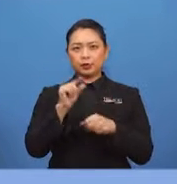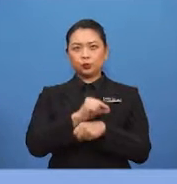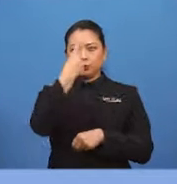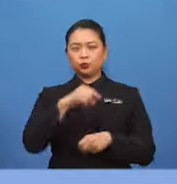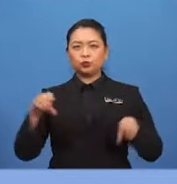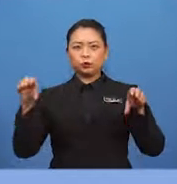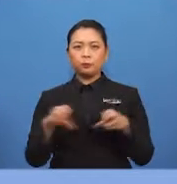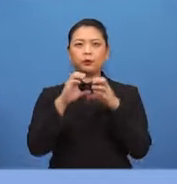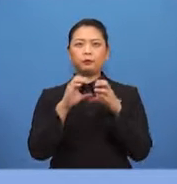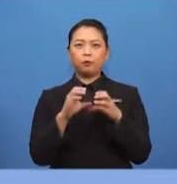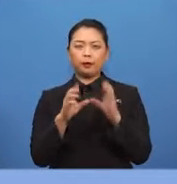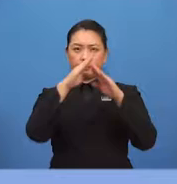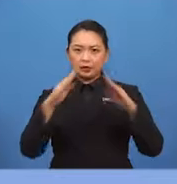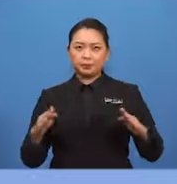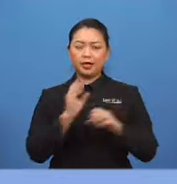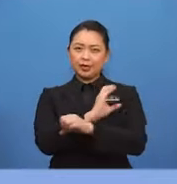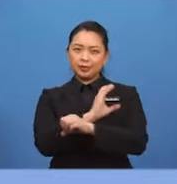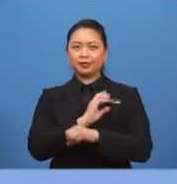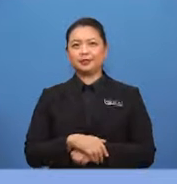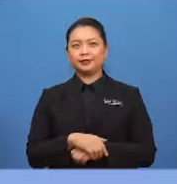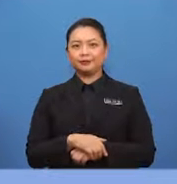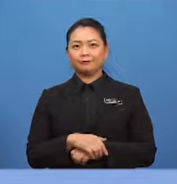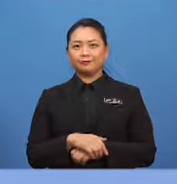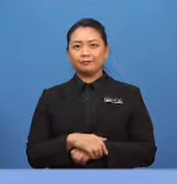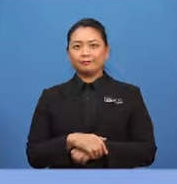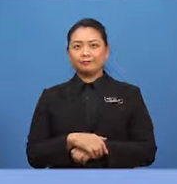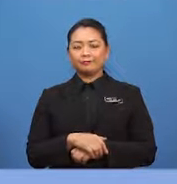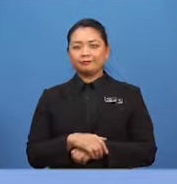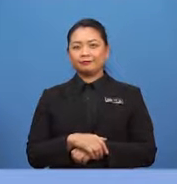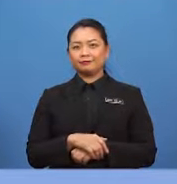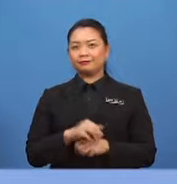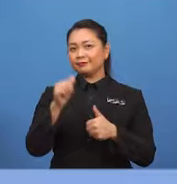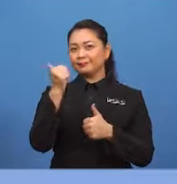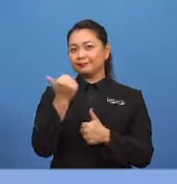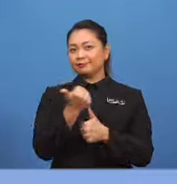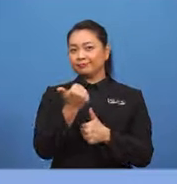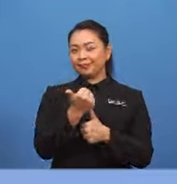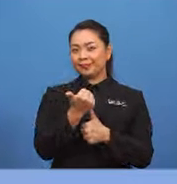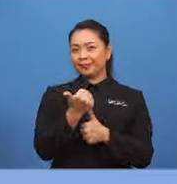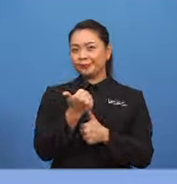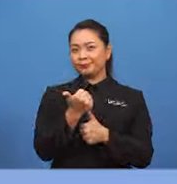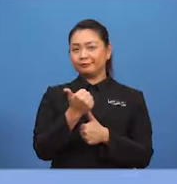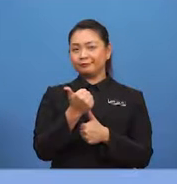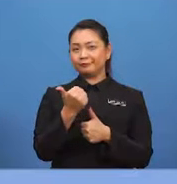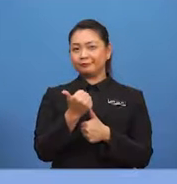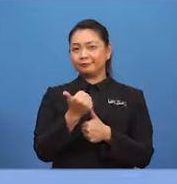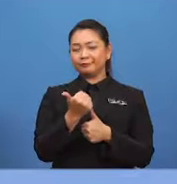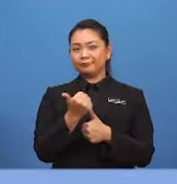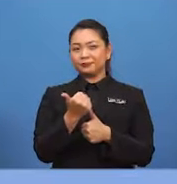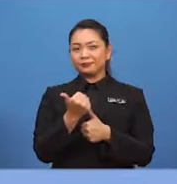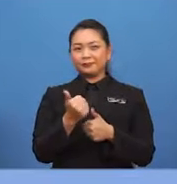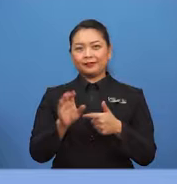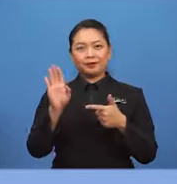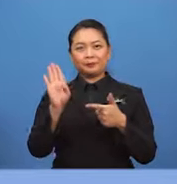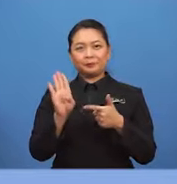sesuai digunakan untuk membuat prisma kaca? A. Kaca silika terlakur.